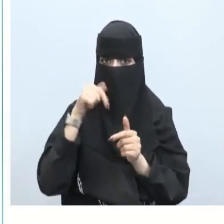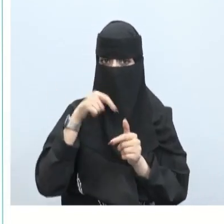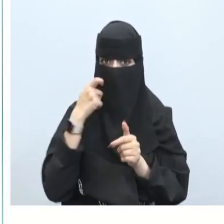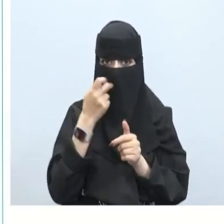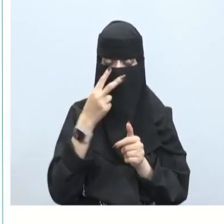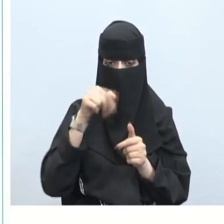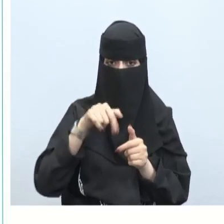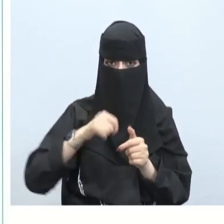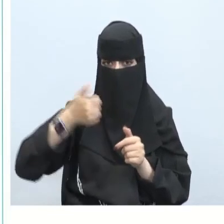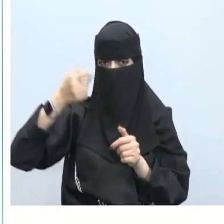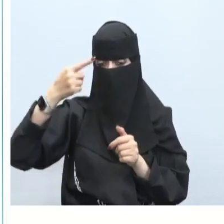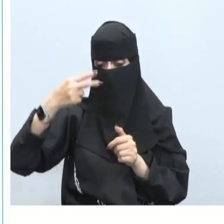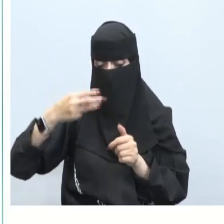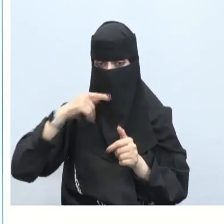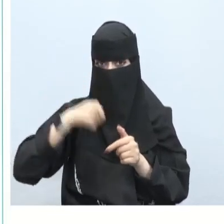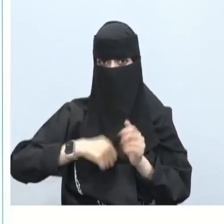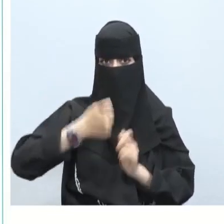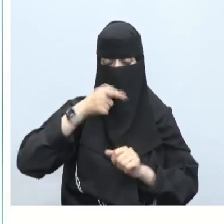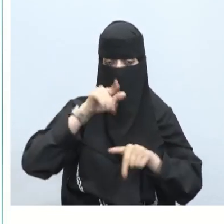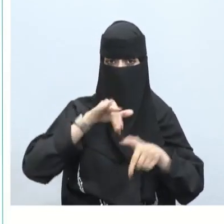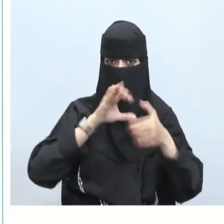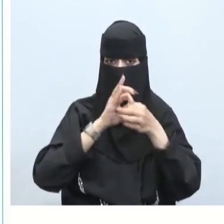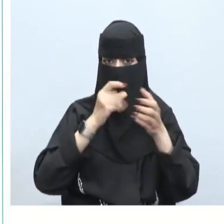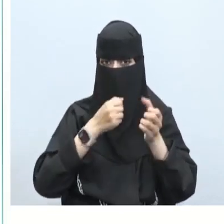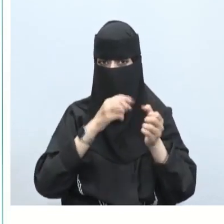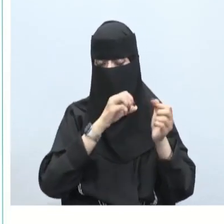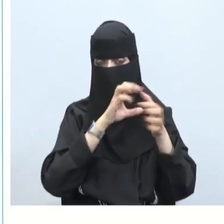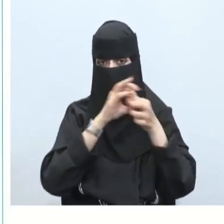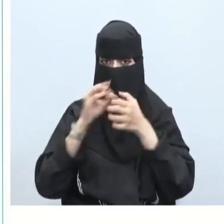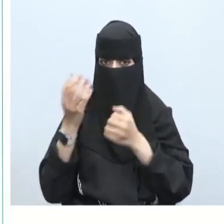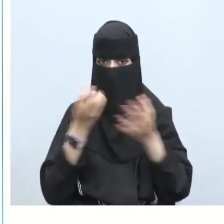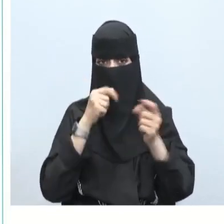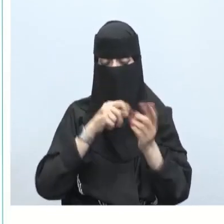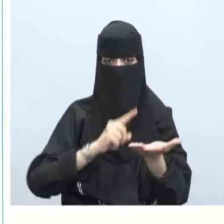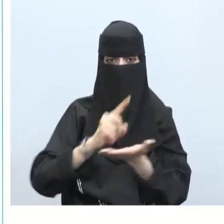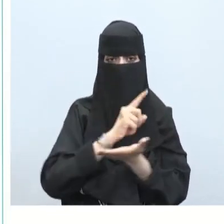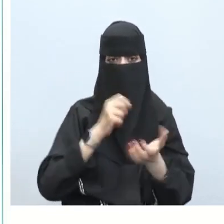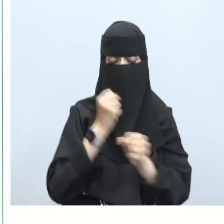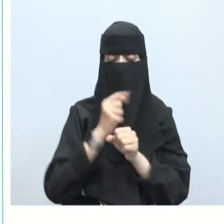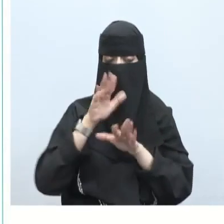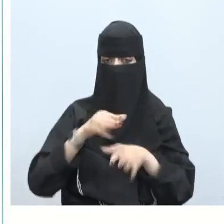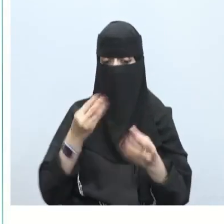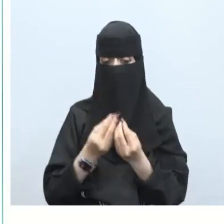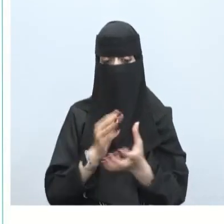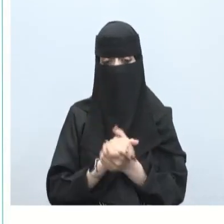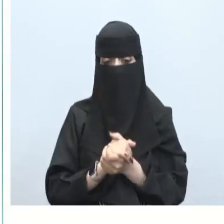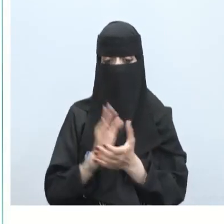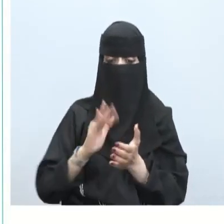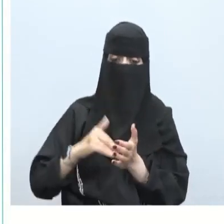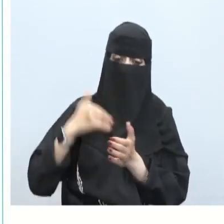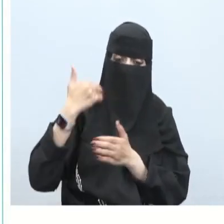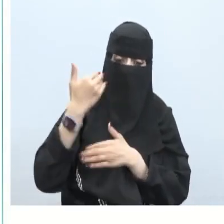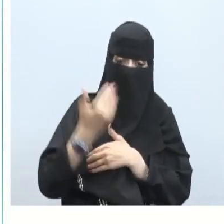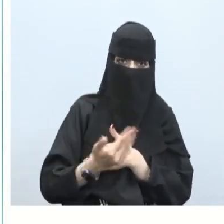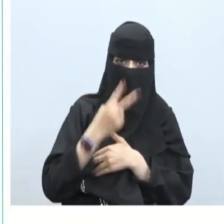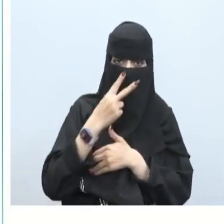الاعتبارات الاخلاقيه فيما يتعلق في سلاسل الامداد والموردين وبيئه العمل التي يعملون بها بعد ذلك تحدثنا عن